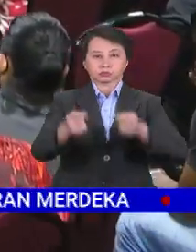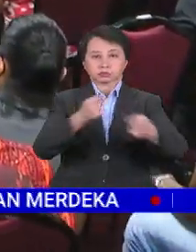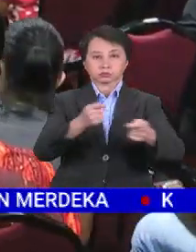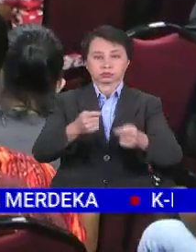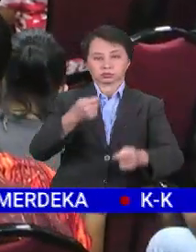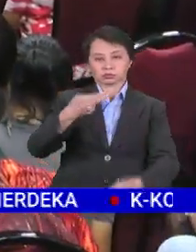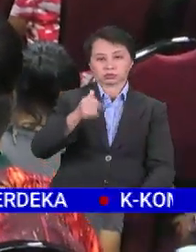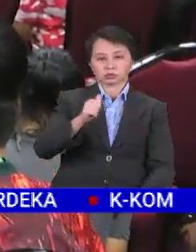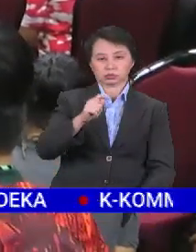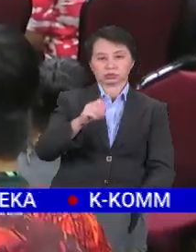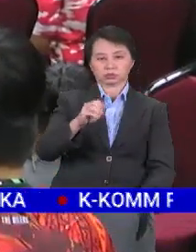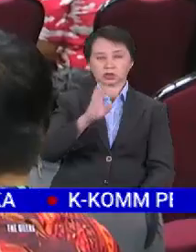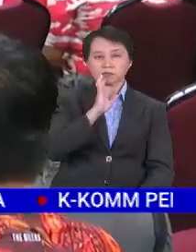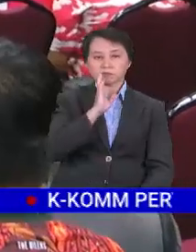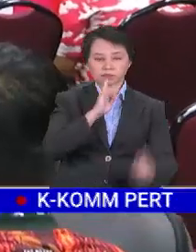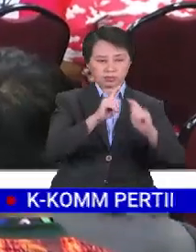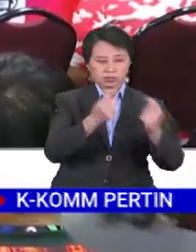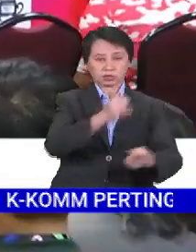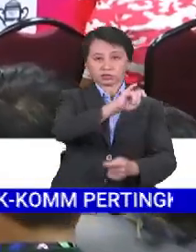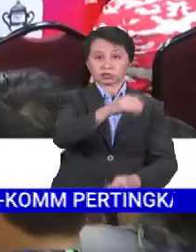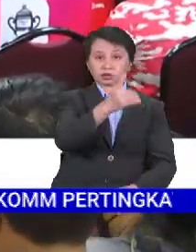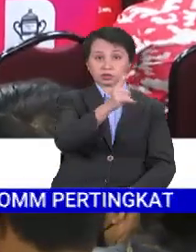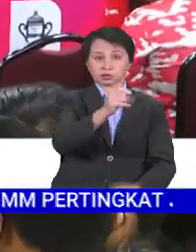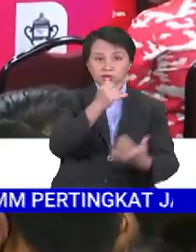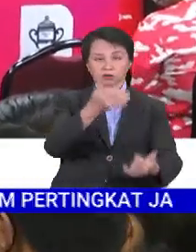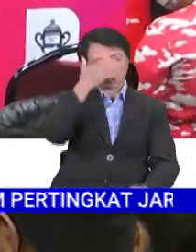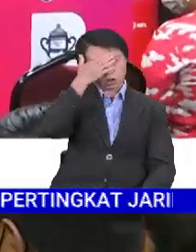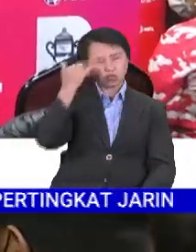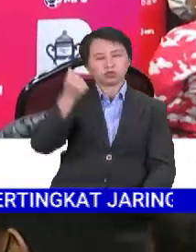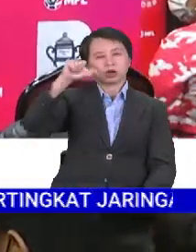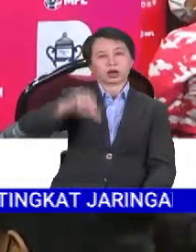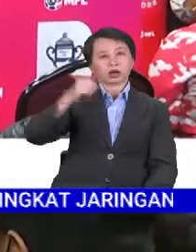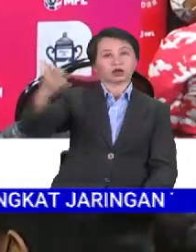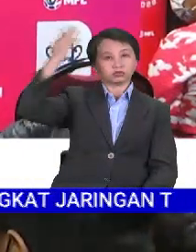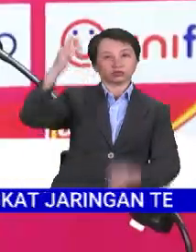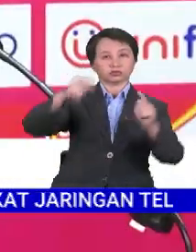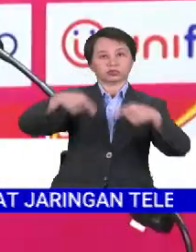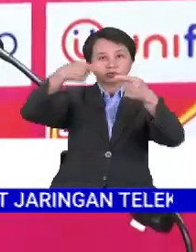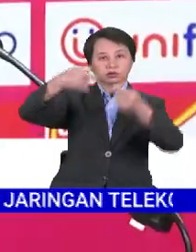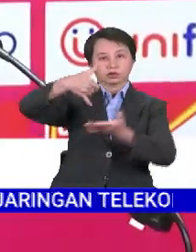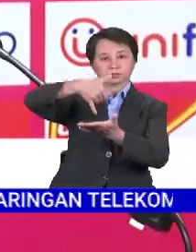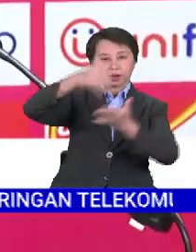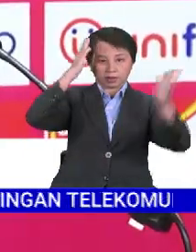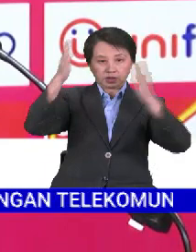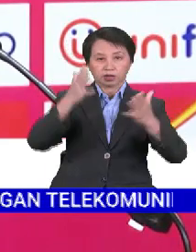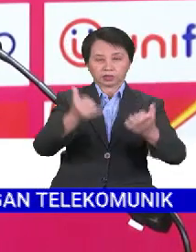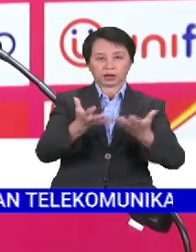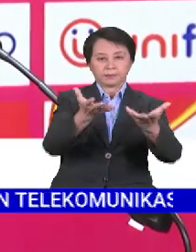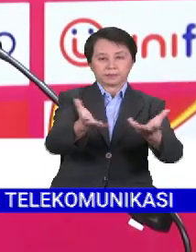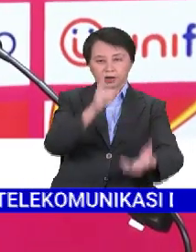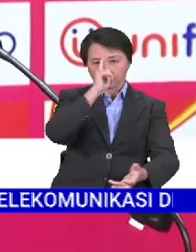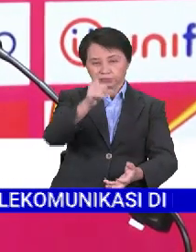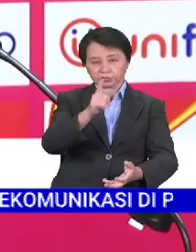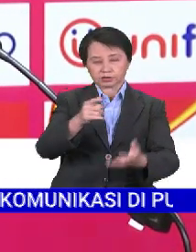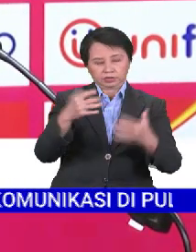Pengendalinya Hector Bidolio menegaskan skuad Harimau Selatan kini sudah melupakan kekalahan pada final Piala Malaysia itu dan mahu memastikan